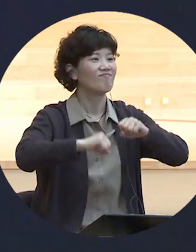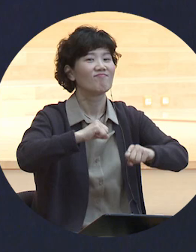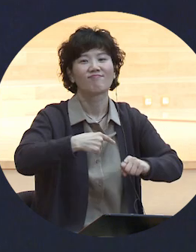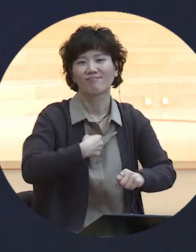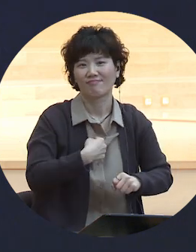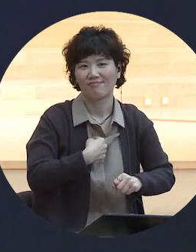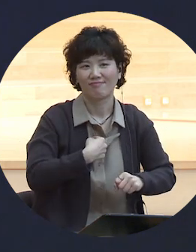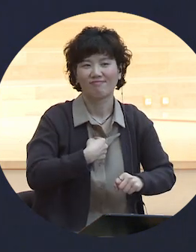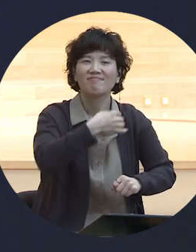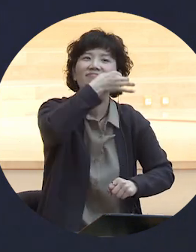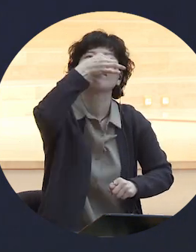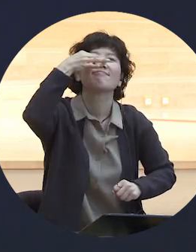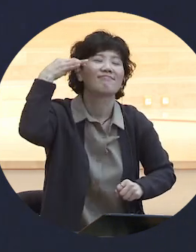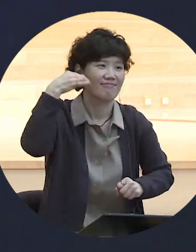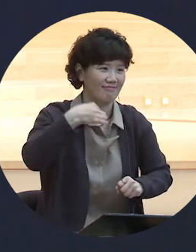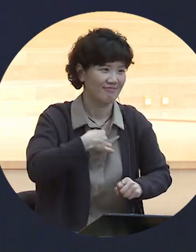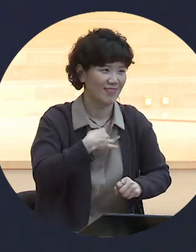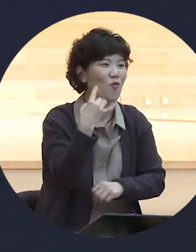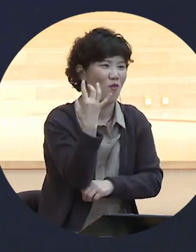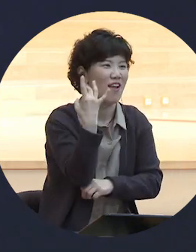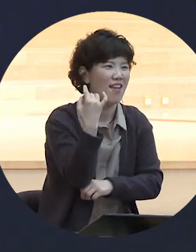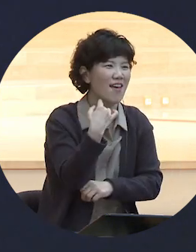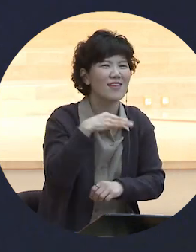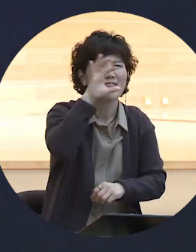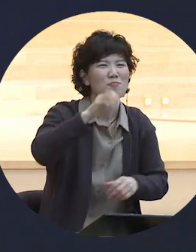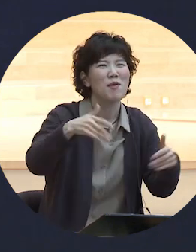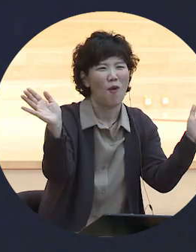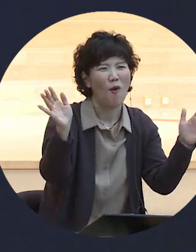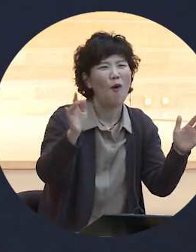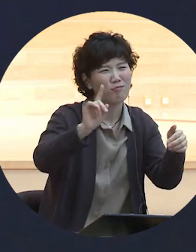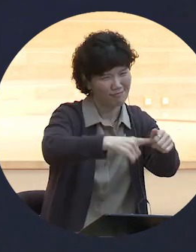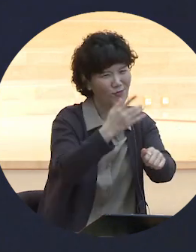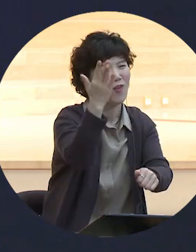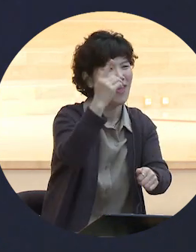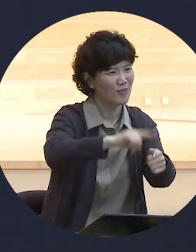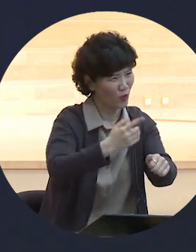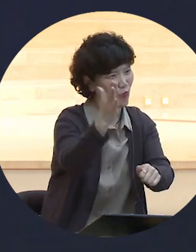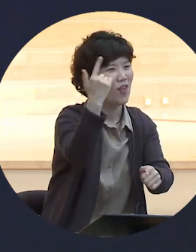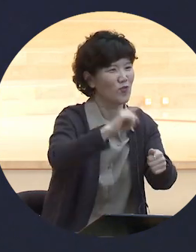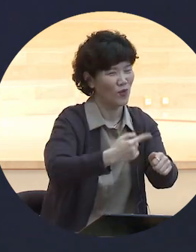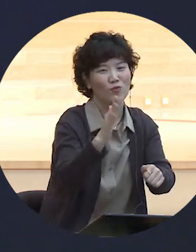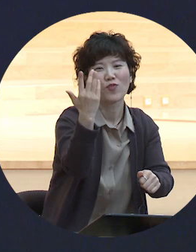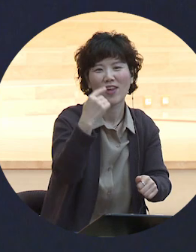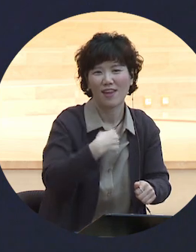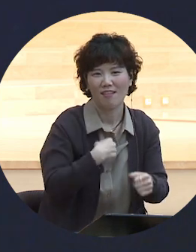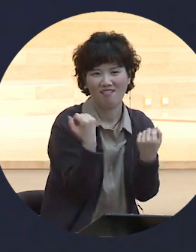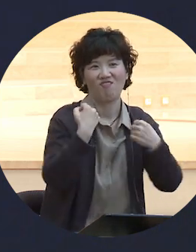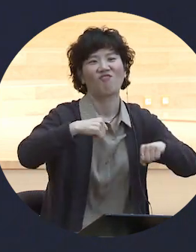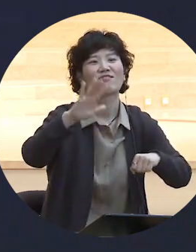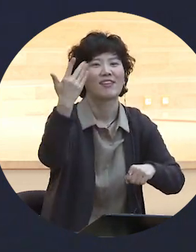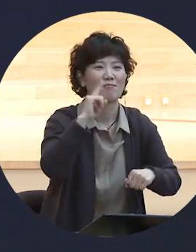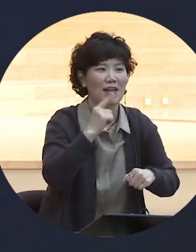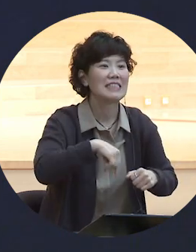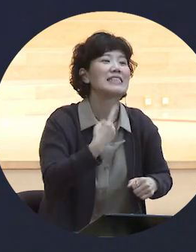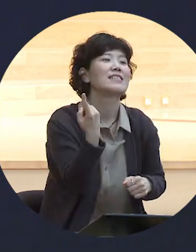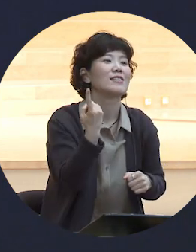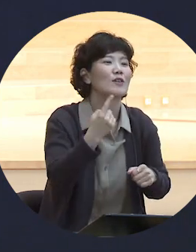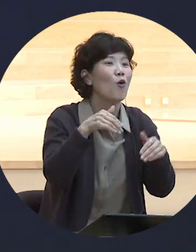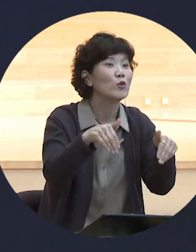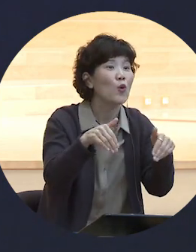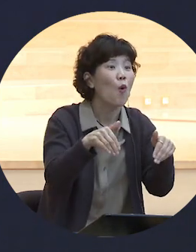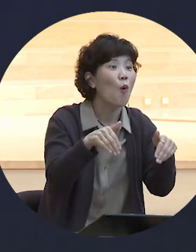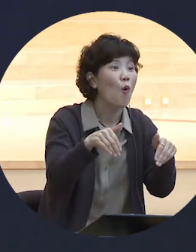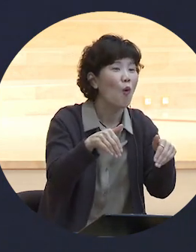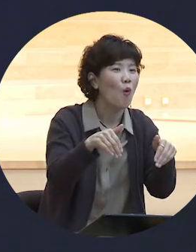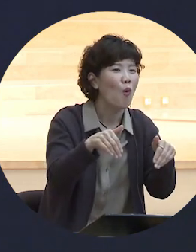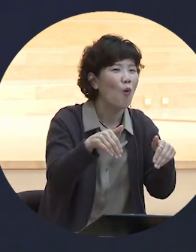노릇하기를 즐겨하는 그럼 뭐 연습하지 않아도 돼 훈련하지 않아도 돼 자동 그렇게 되어진다는 거죠. 스스로 종된